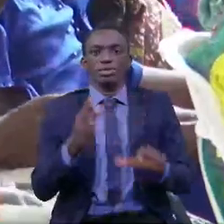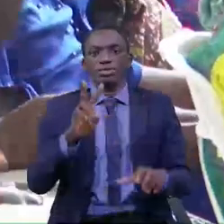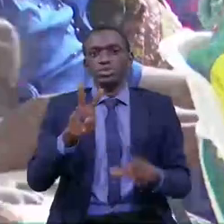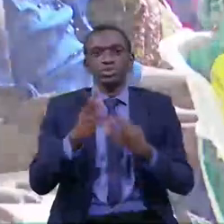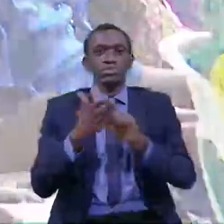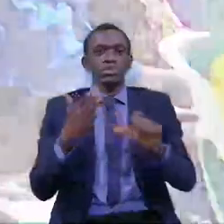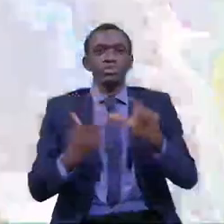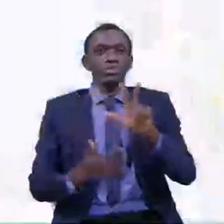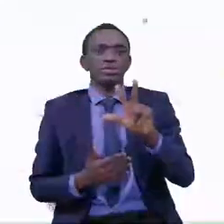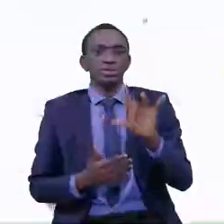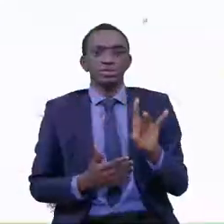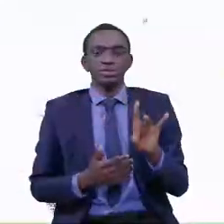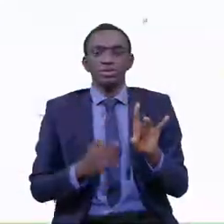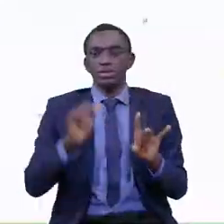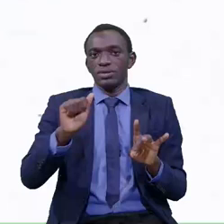verset 38.